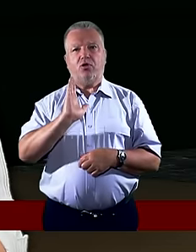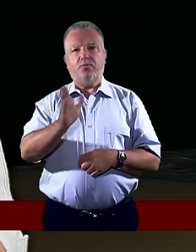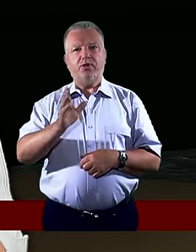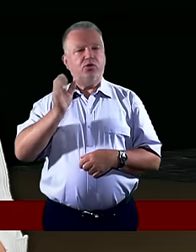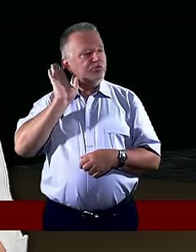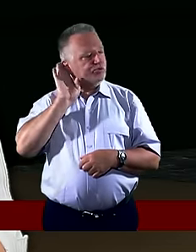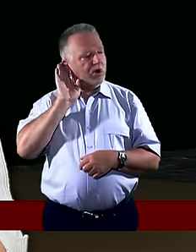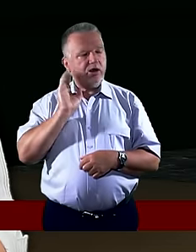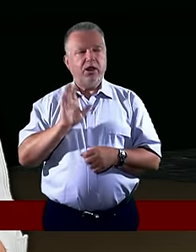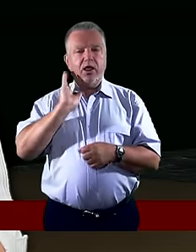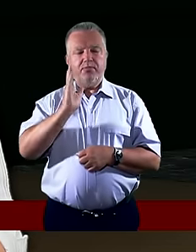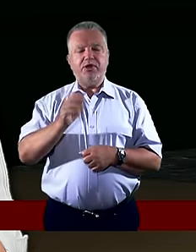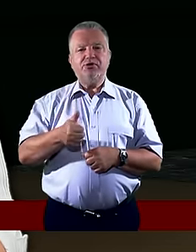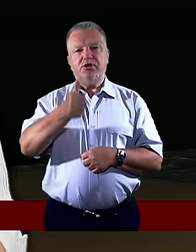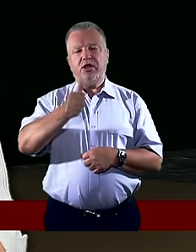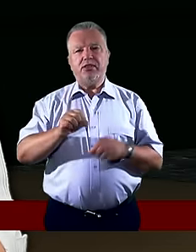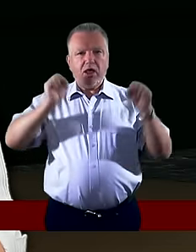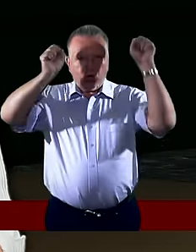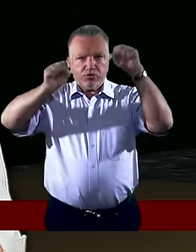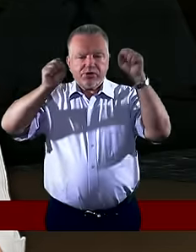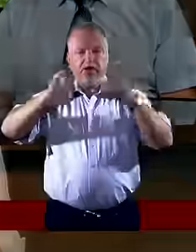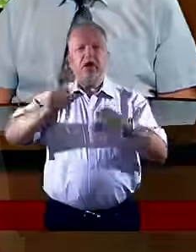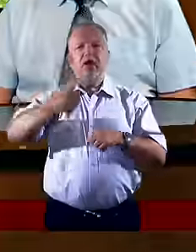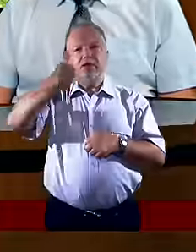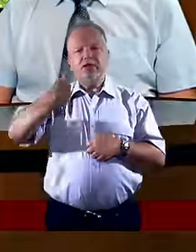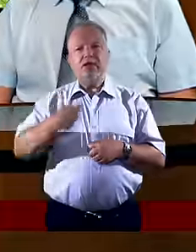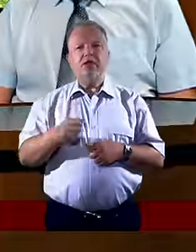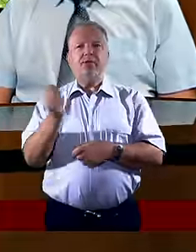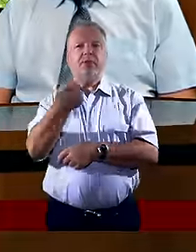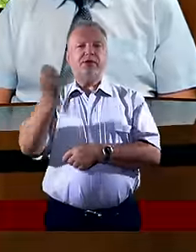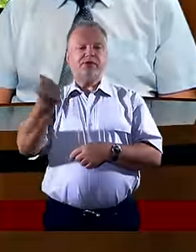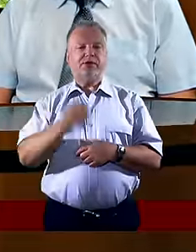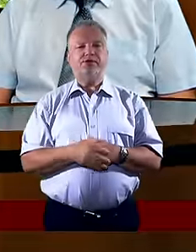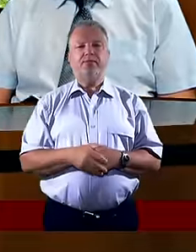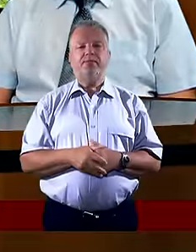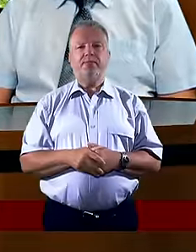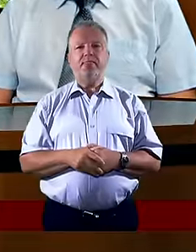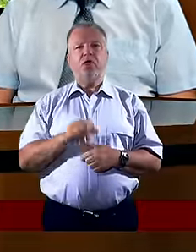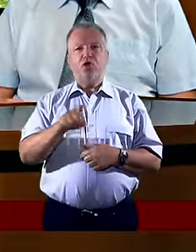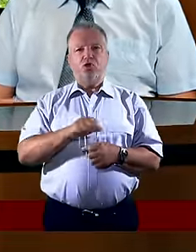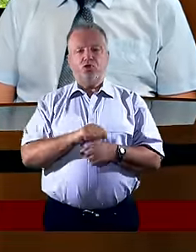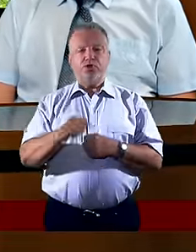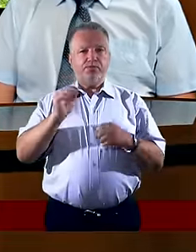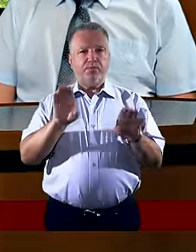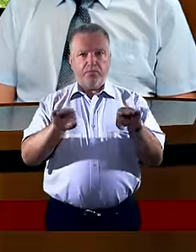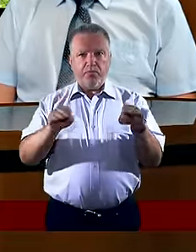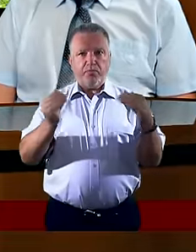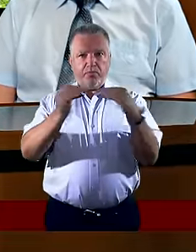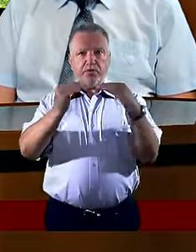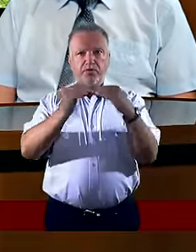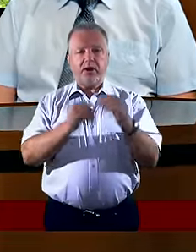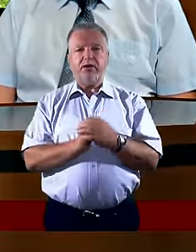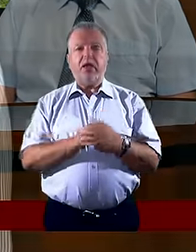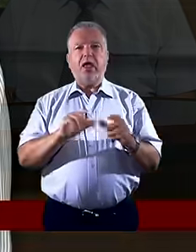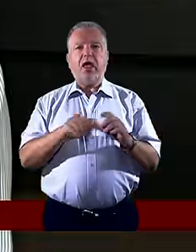jedna owczarnia i jeden pasterz. Dziękuję bardzo. To jest oczywiście porównanie. Ale